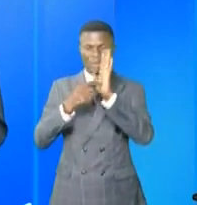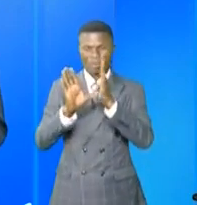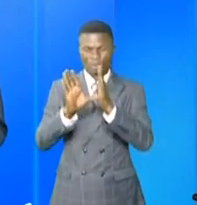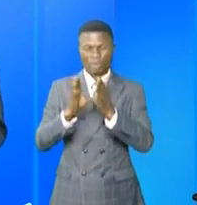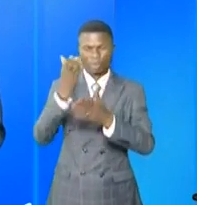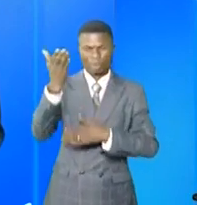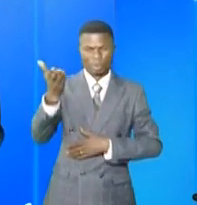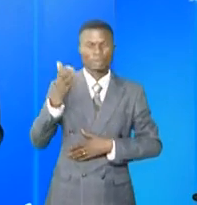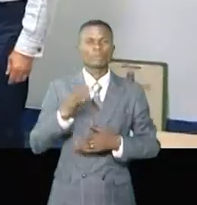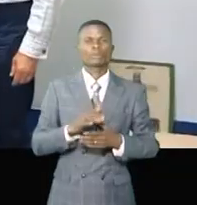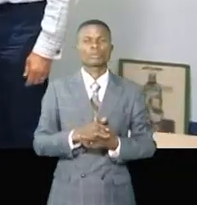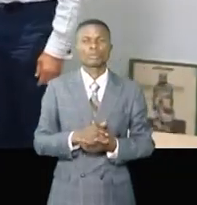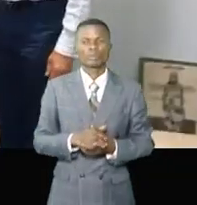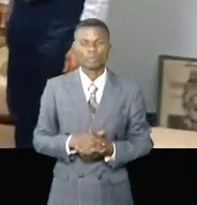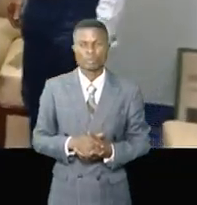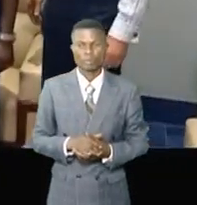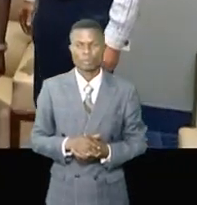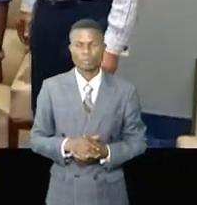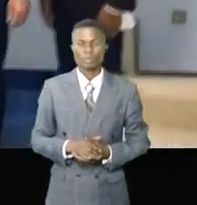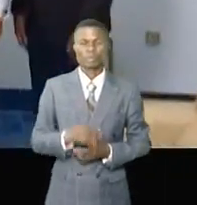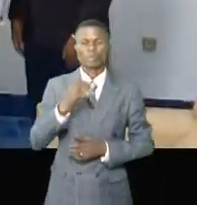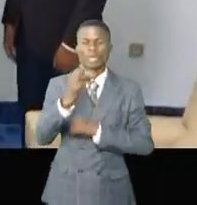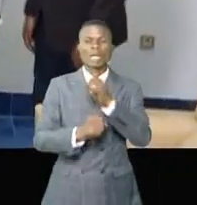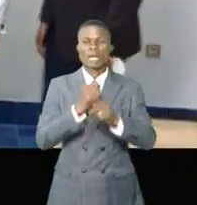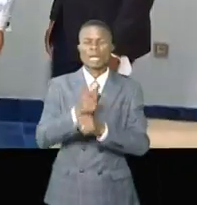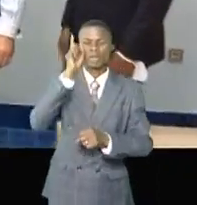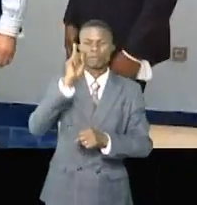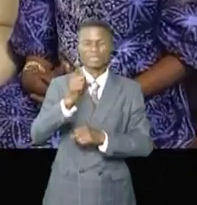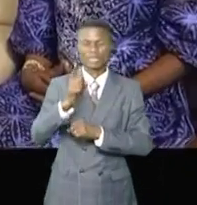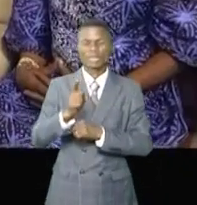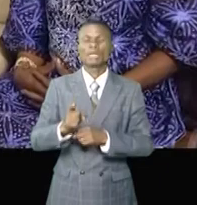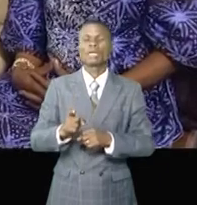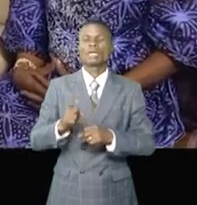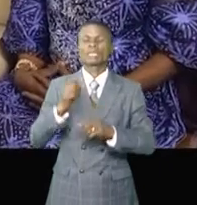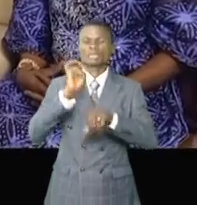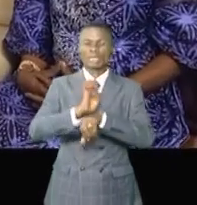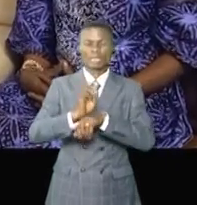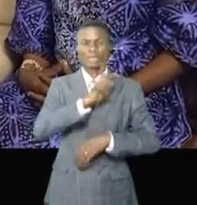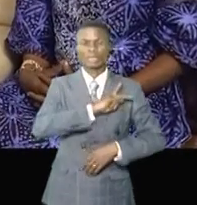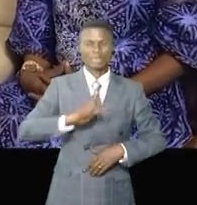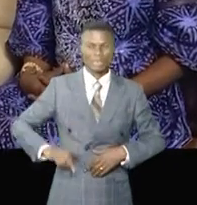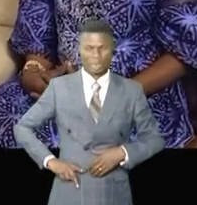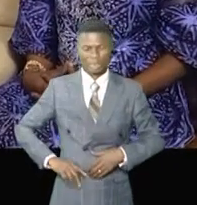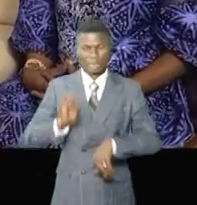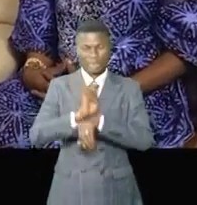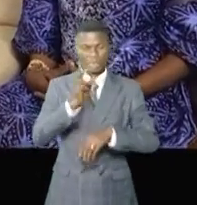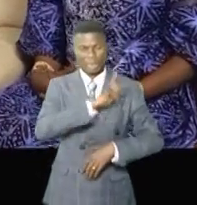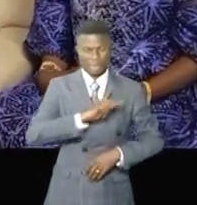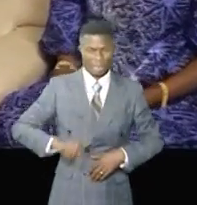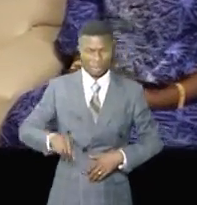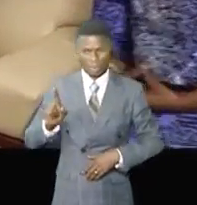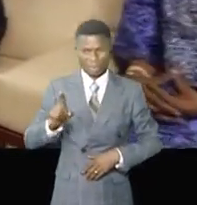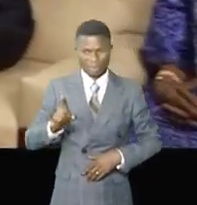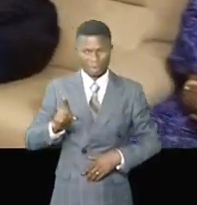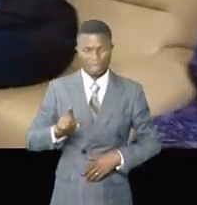Téti Samba. Le centenaire de l'église de Jésus-Christ sur la terre par son envoyé spécial Simon Kimbangu, dite église kimbanguiste,